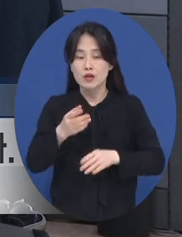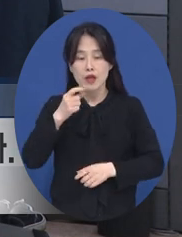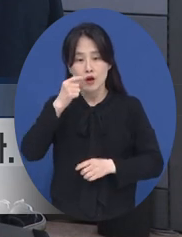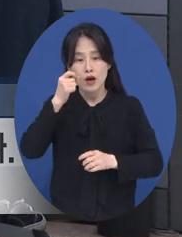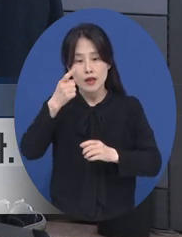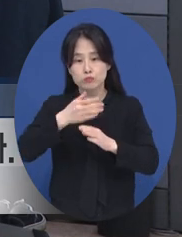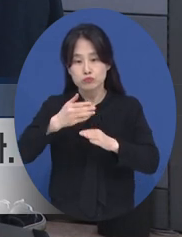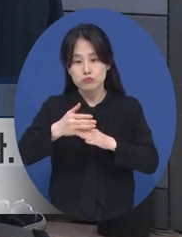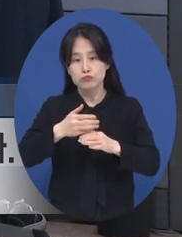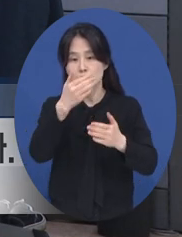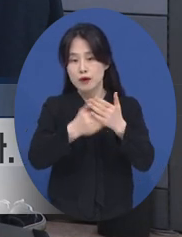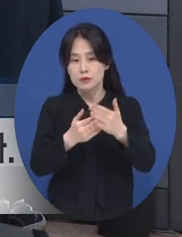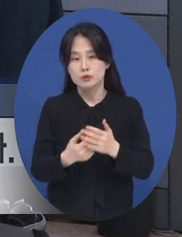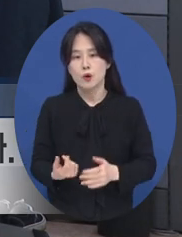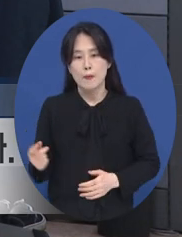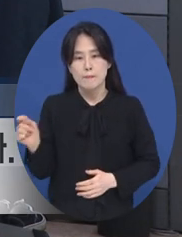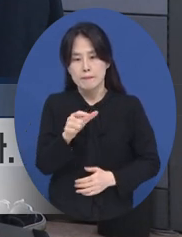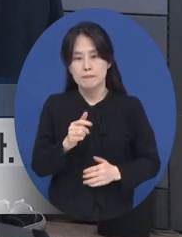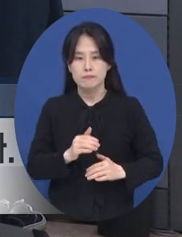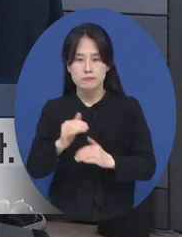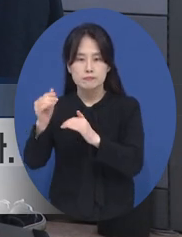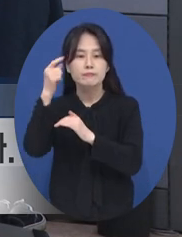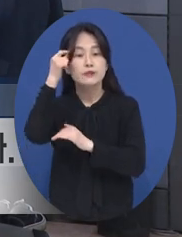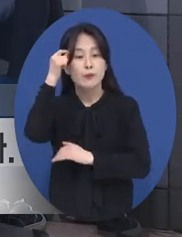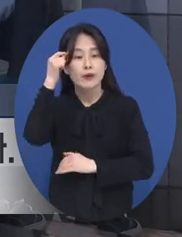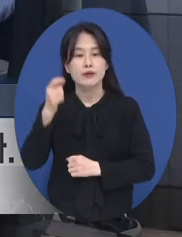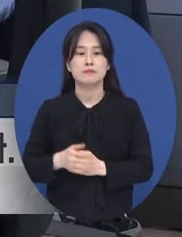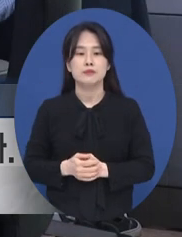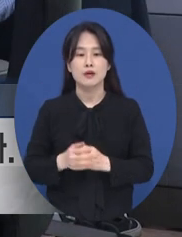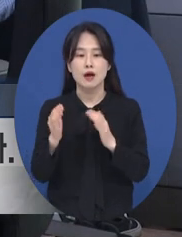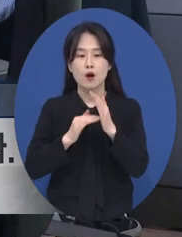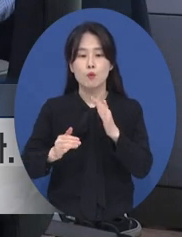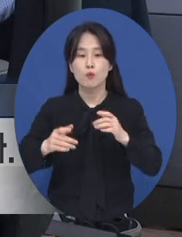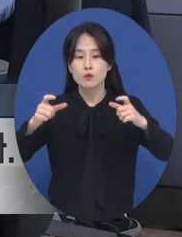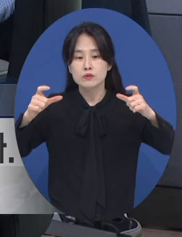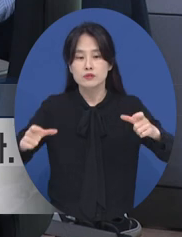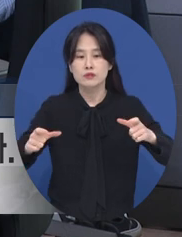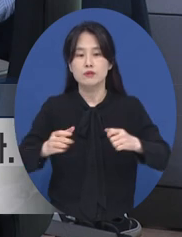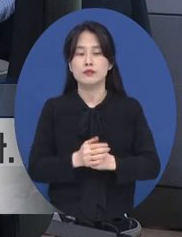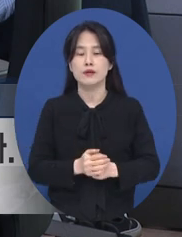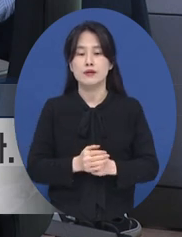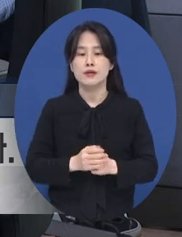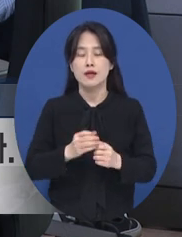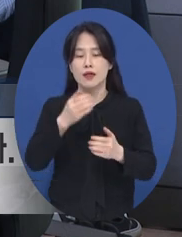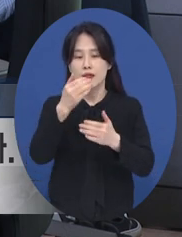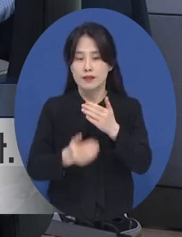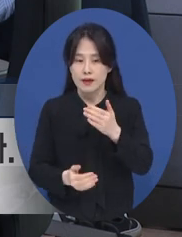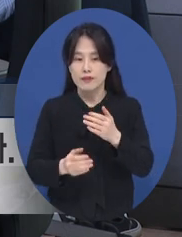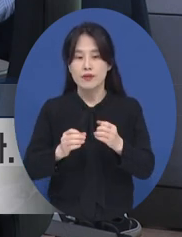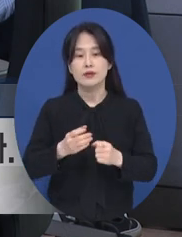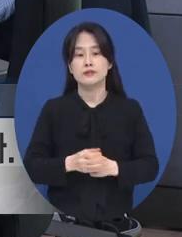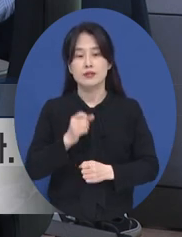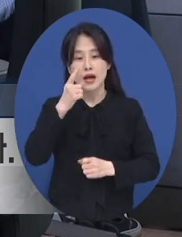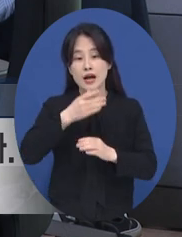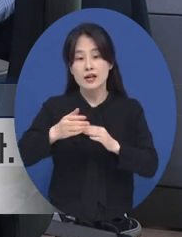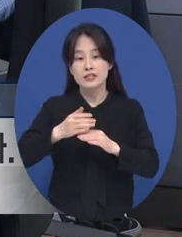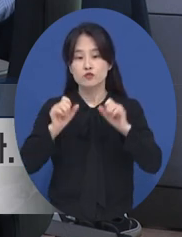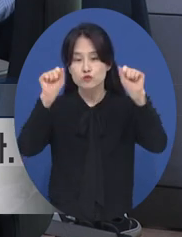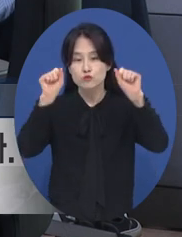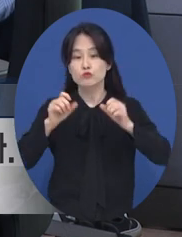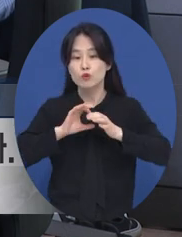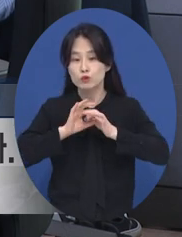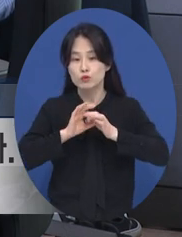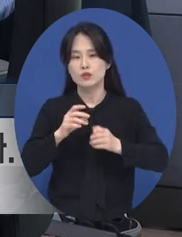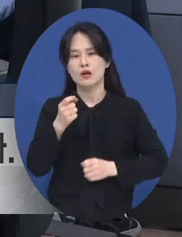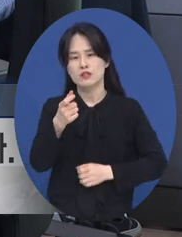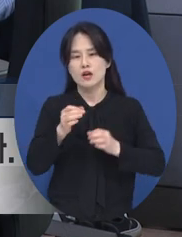임 들의 관 면도 신속하게 추진해 나갈 예정입니다 0 0 0 에 의 착한 임대료 운동을 통해 소상공인